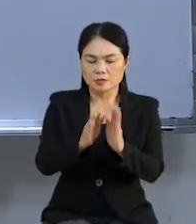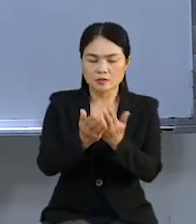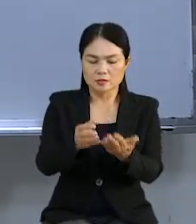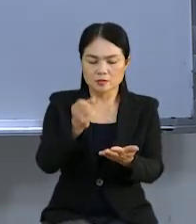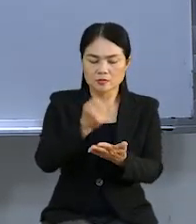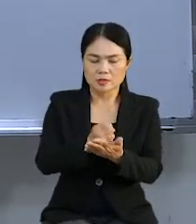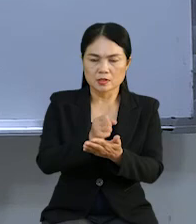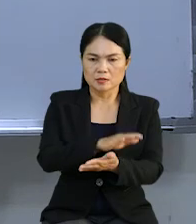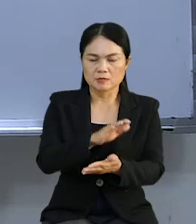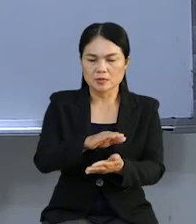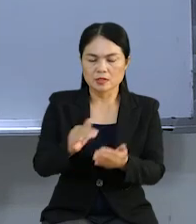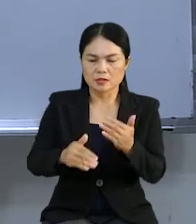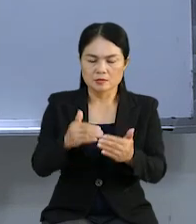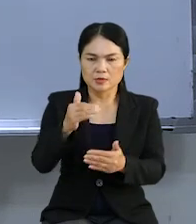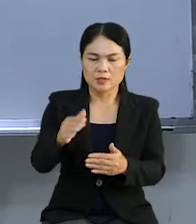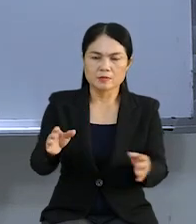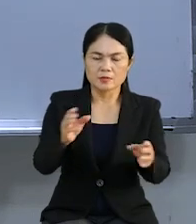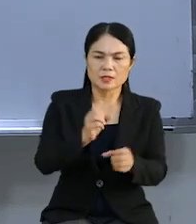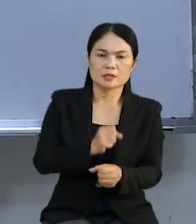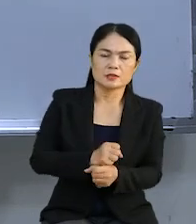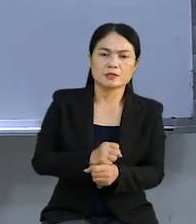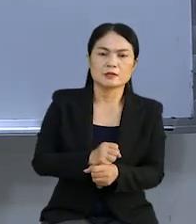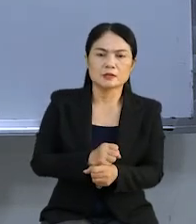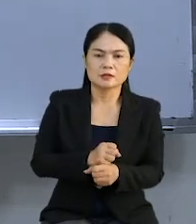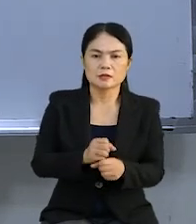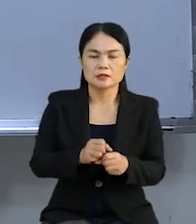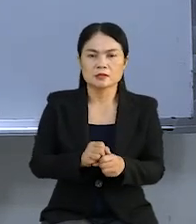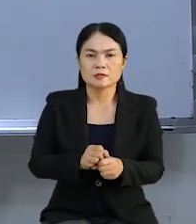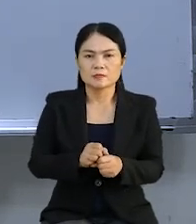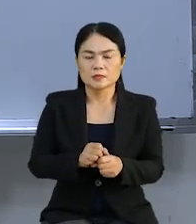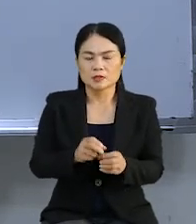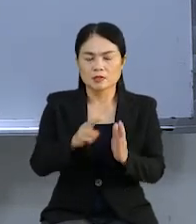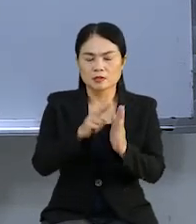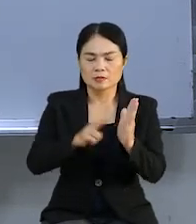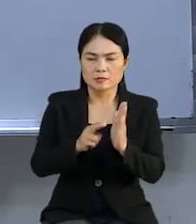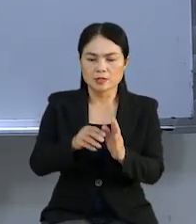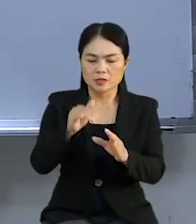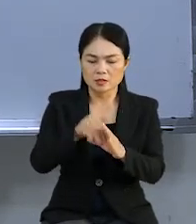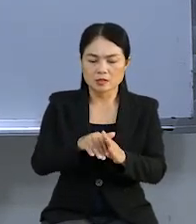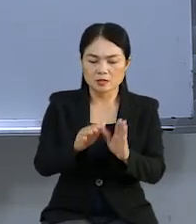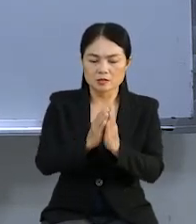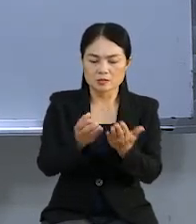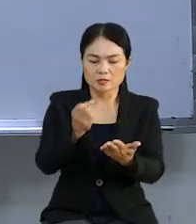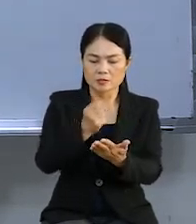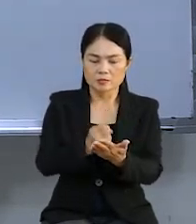นบรรดาบรรดาบ้านนะคนนะอัตบัตนักครูโยเจนปีขังสิบเพิ่งปมมาเต